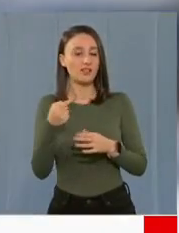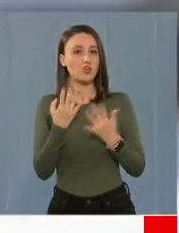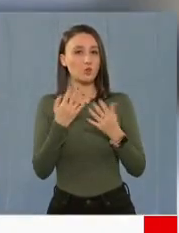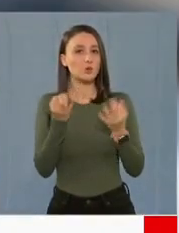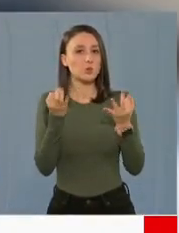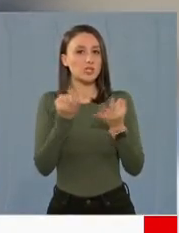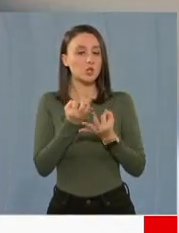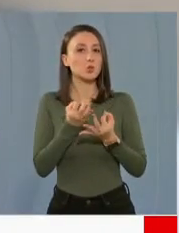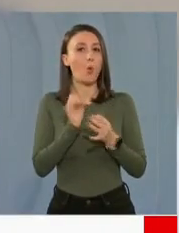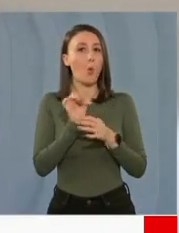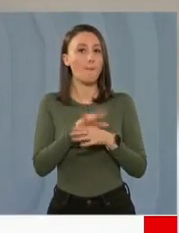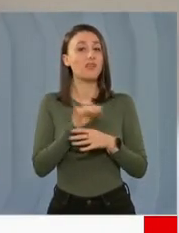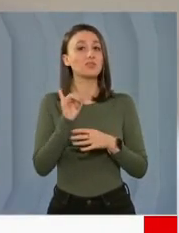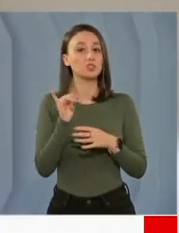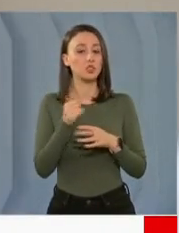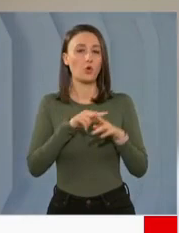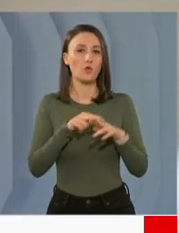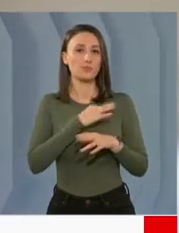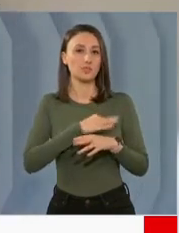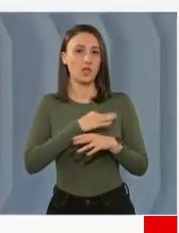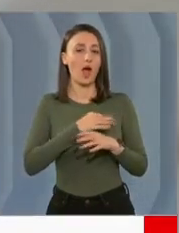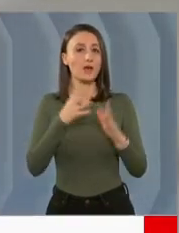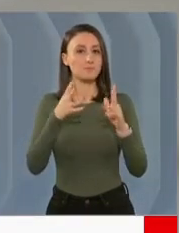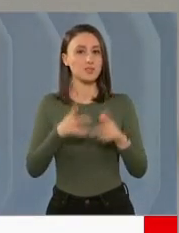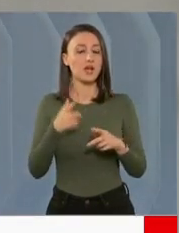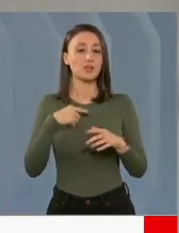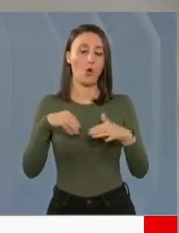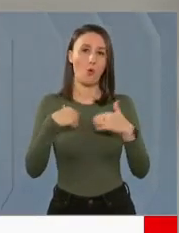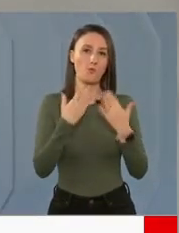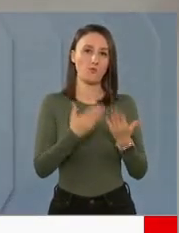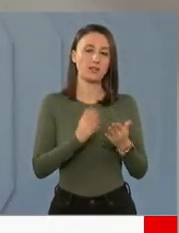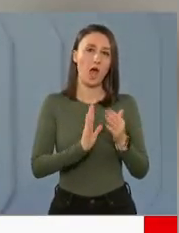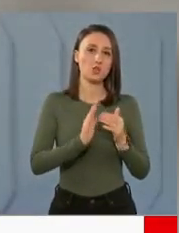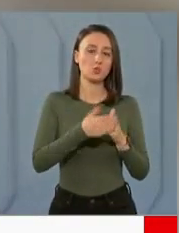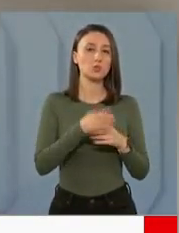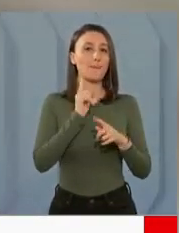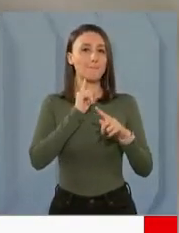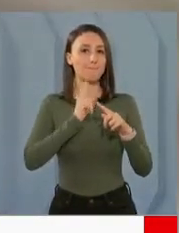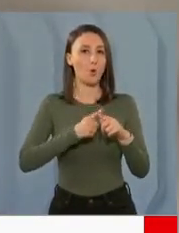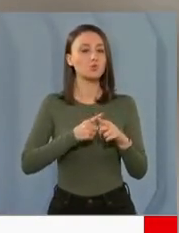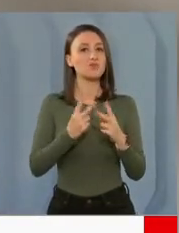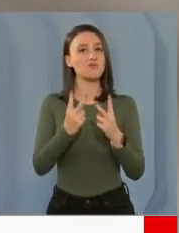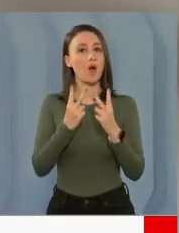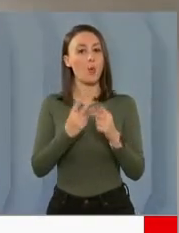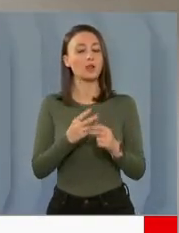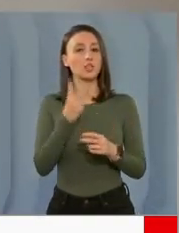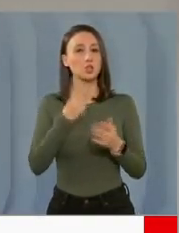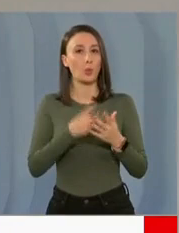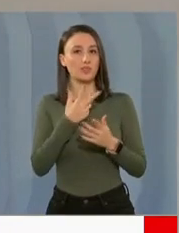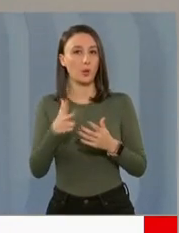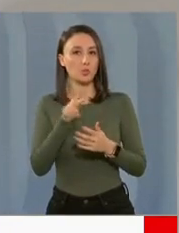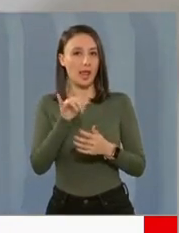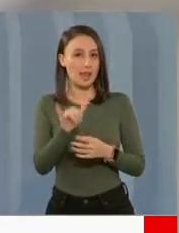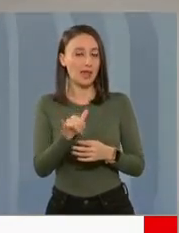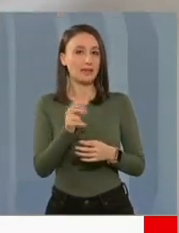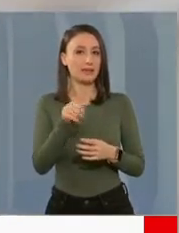scăzut al comenzilor. Numai că, potrivit sindicatului, administrația ar fi acordat pe ascuns bonusuri în valoare de 2300 de lei net